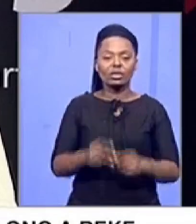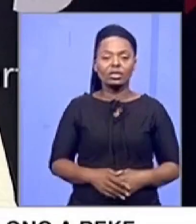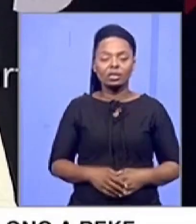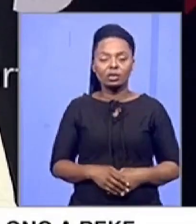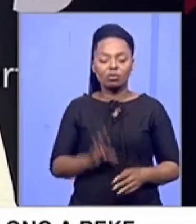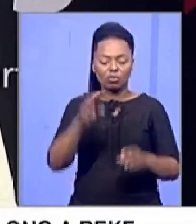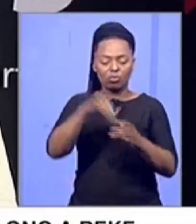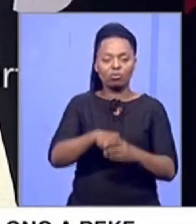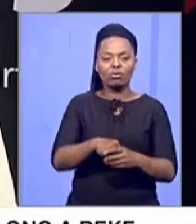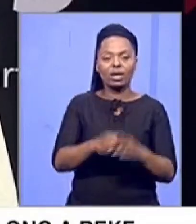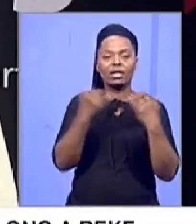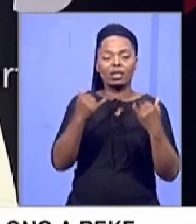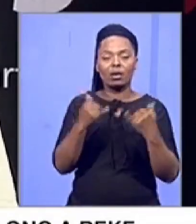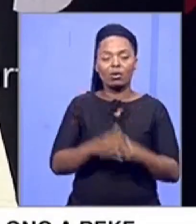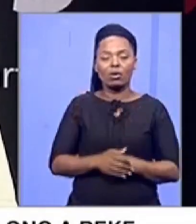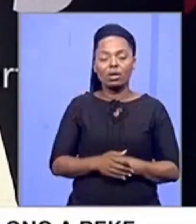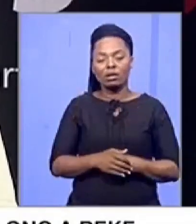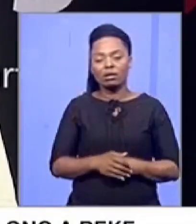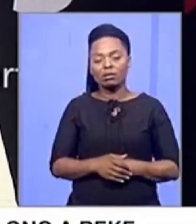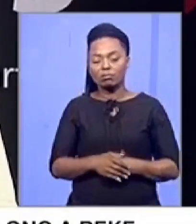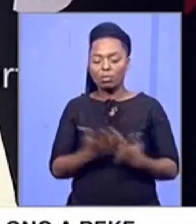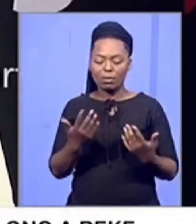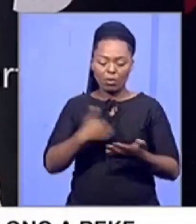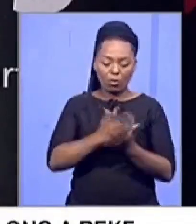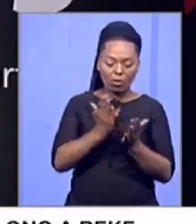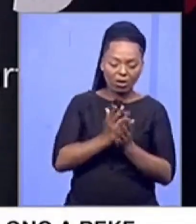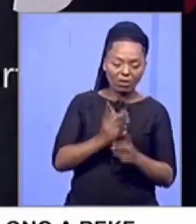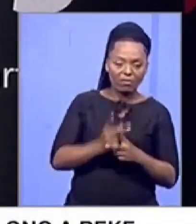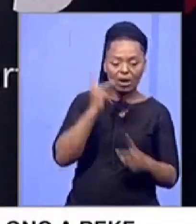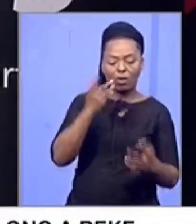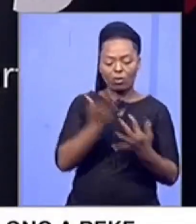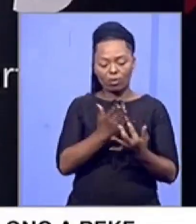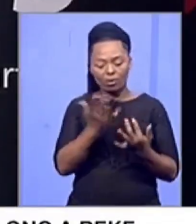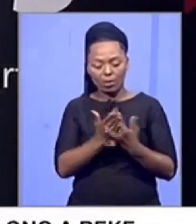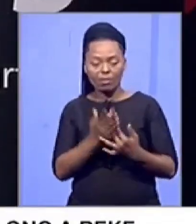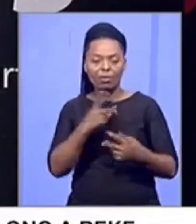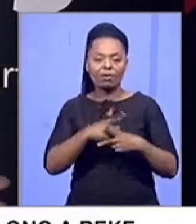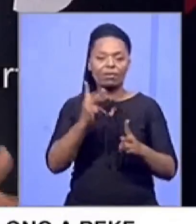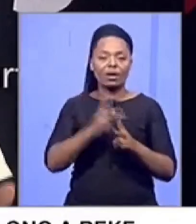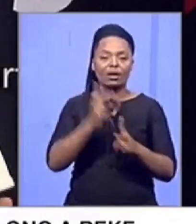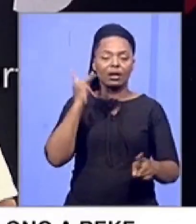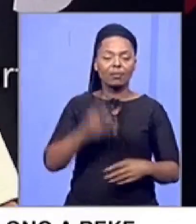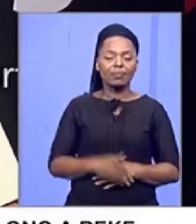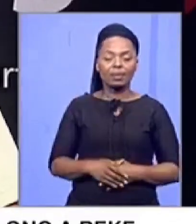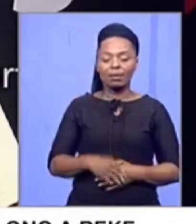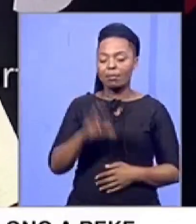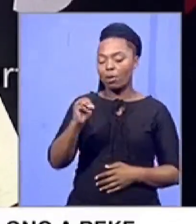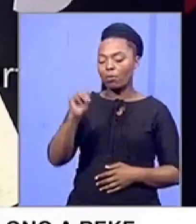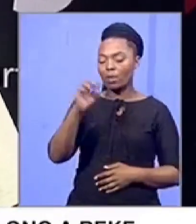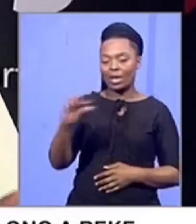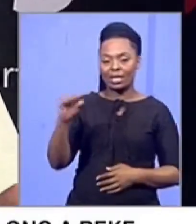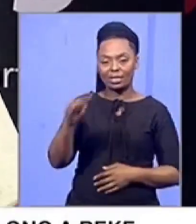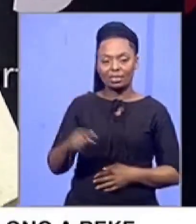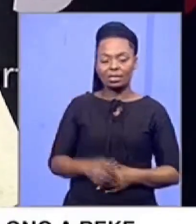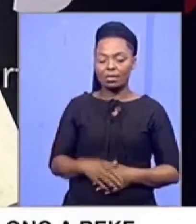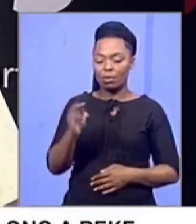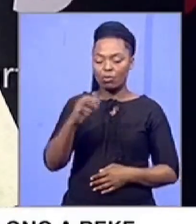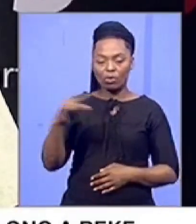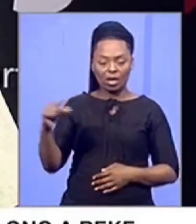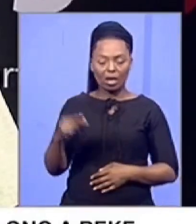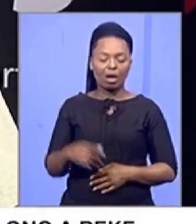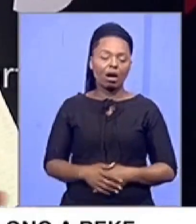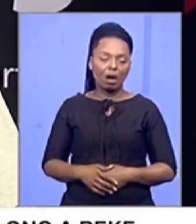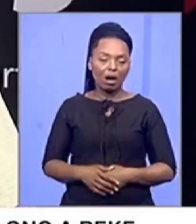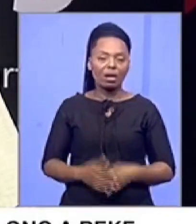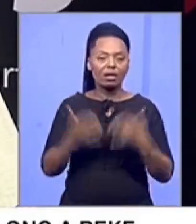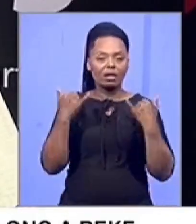o ka fetela pele ho bo se ka magaolagang ho bo dikota mme re bona ka Marumo Gallants lapeng ka nnete Marumo Gallants hula